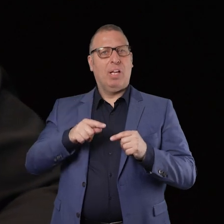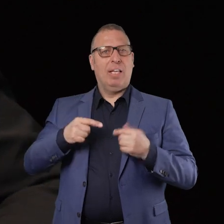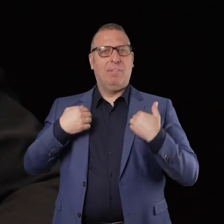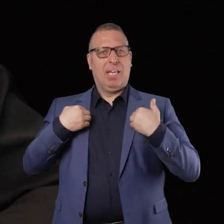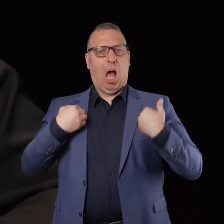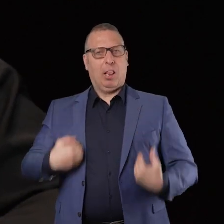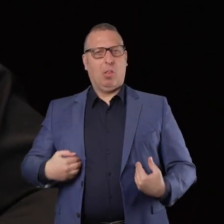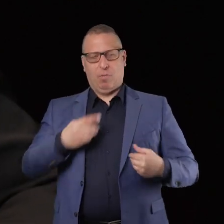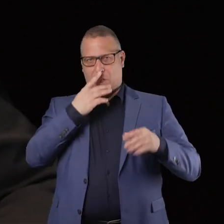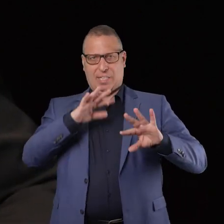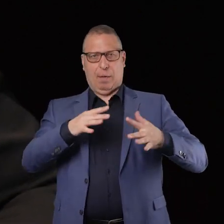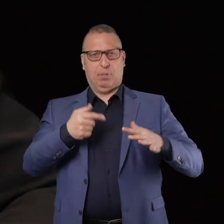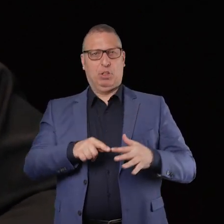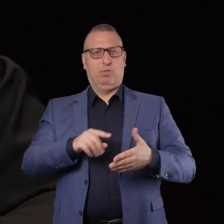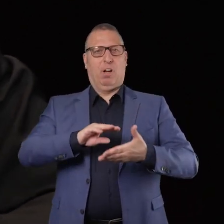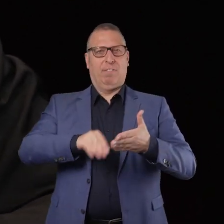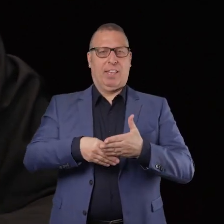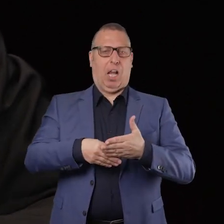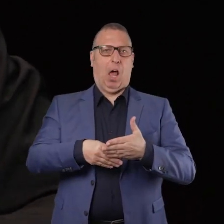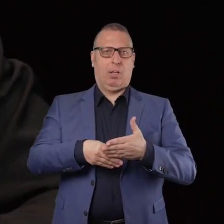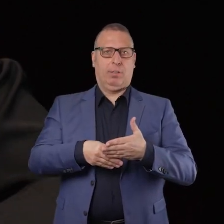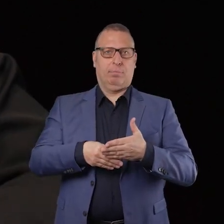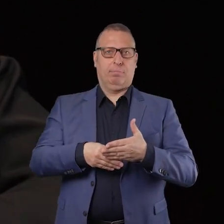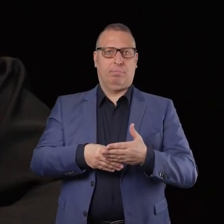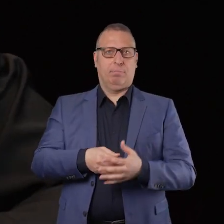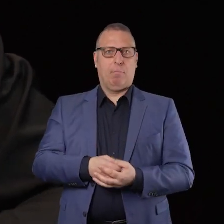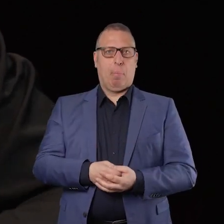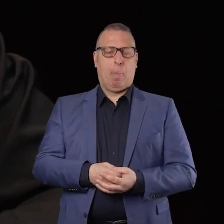etwas skeptische Haltung gegenüber diesem Vertrag.